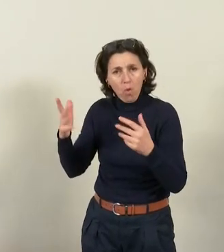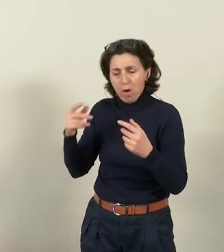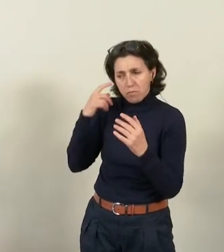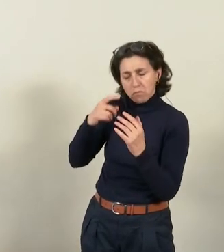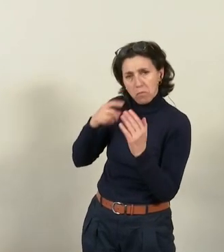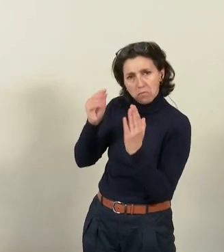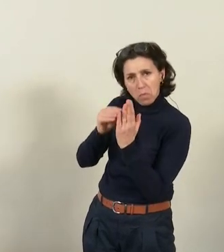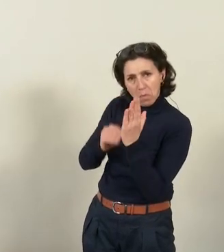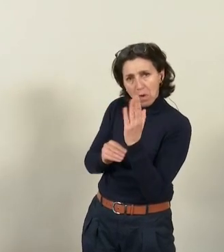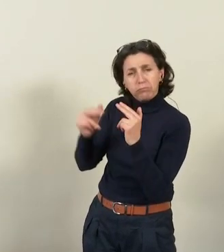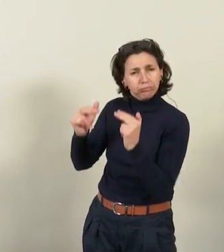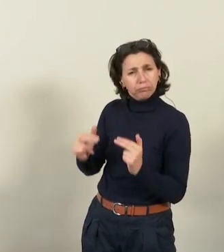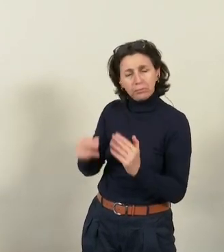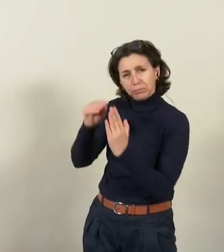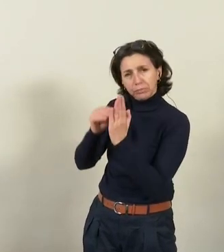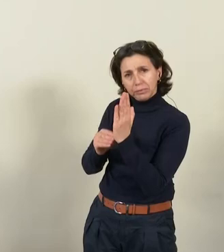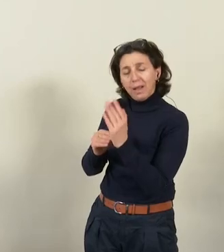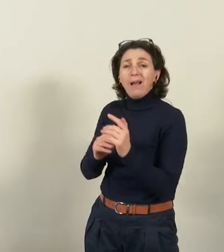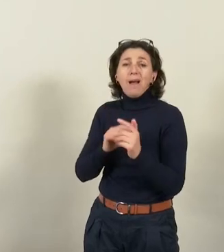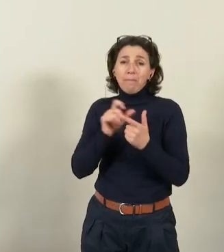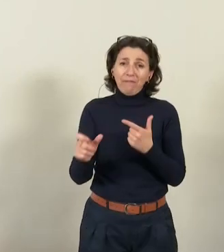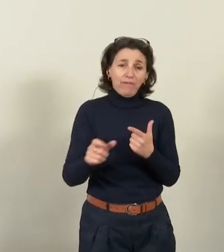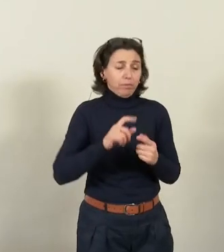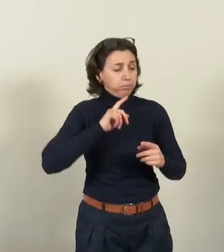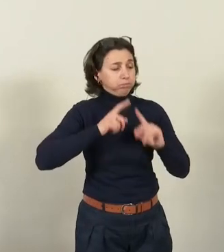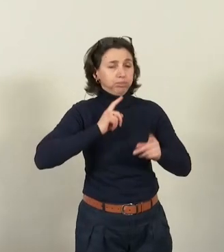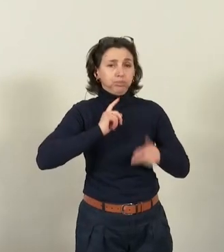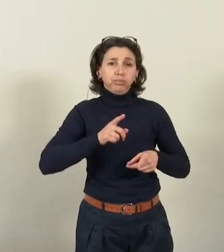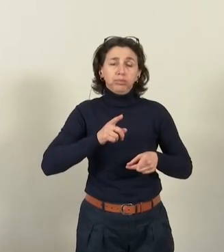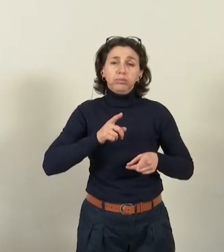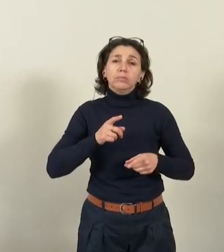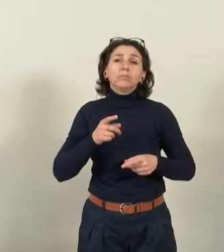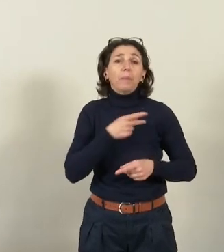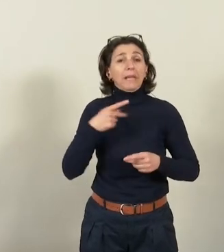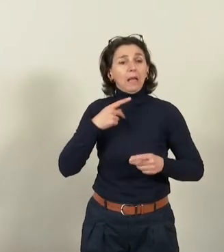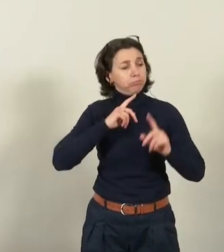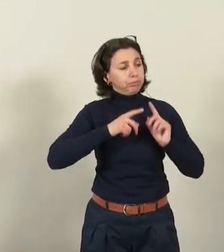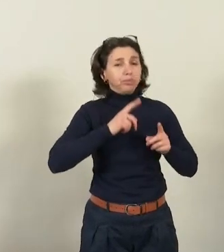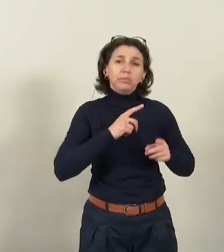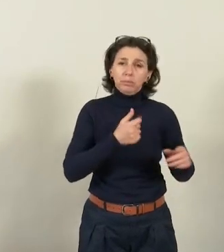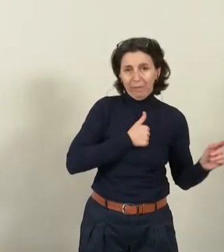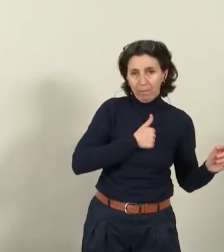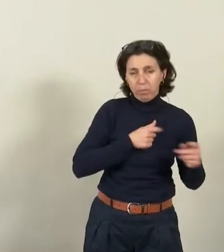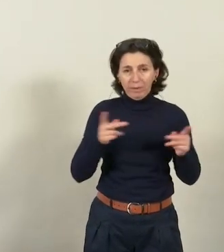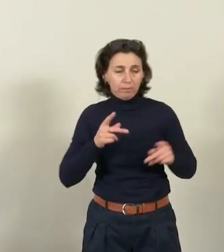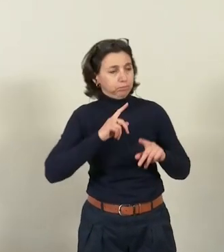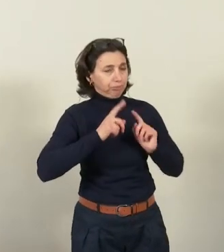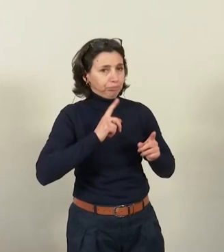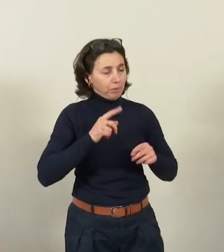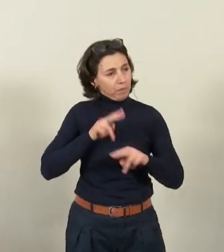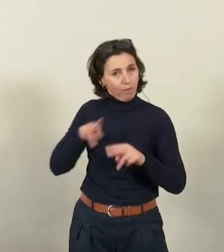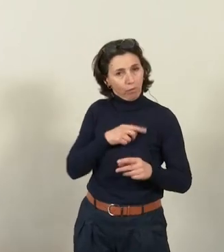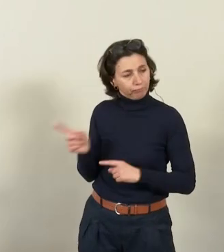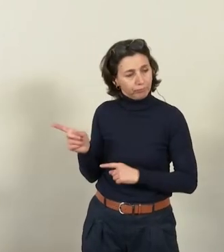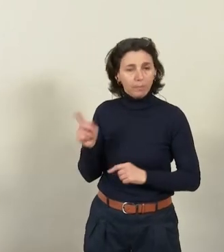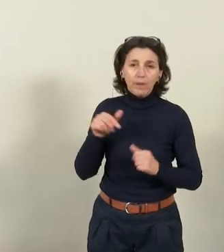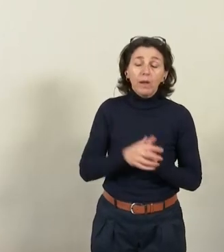plusieurs niveaux et ensuite fait des injonctions auprès des bailleurs auprès du bailleur public privé pour réaliser ses travaux donc voilà pour ce